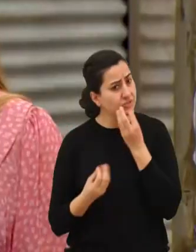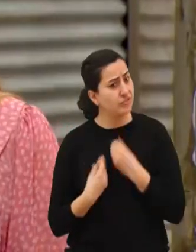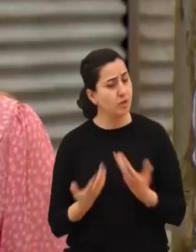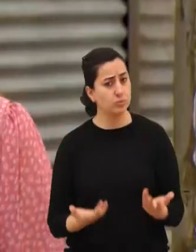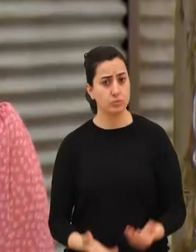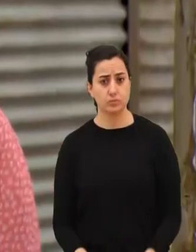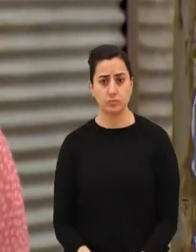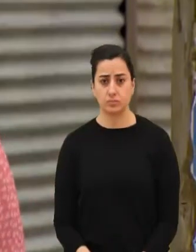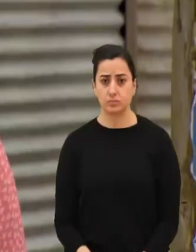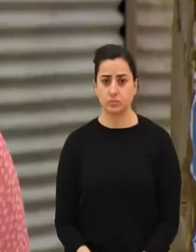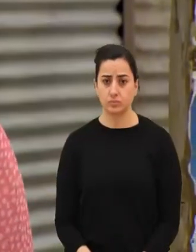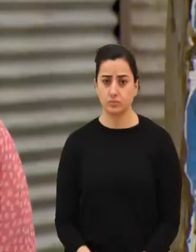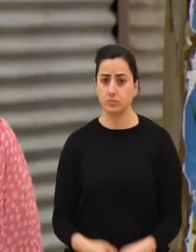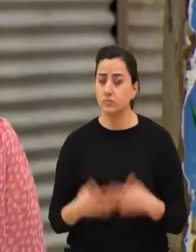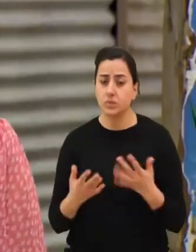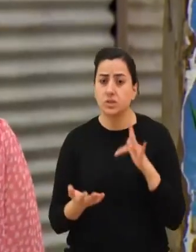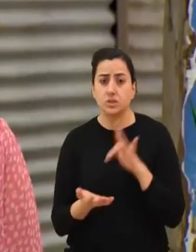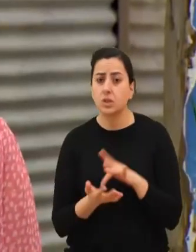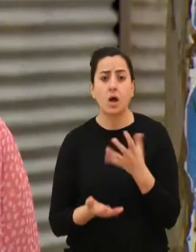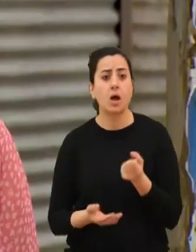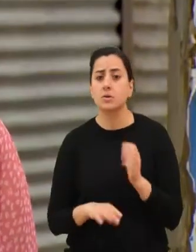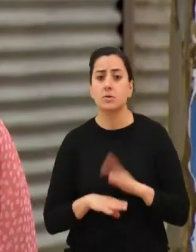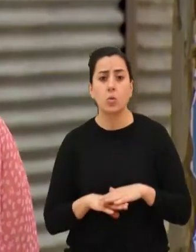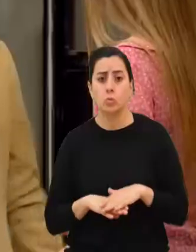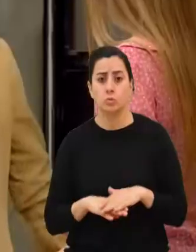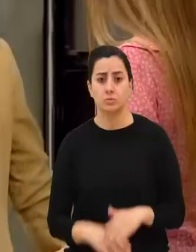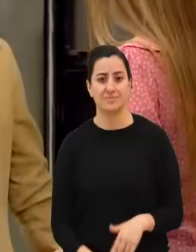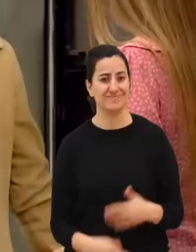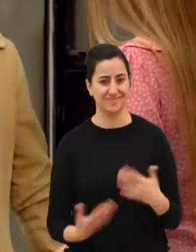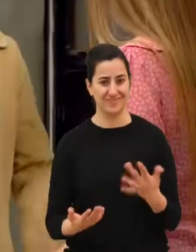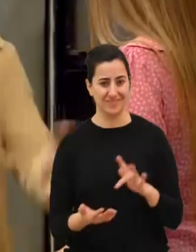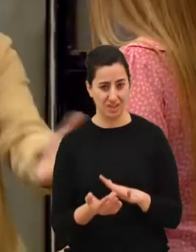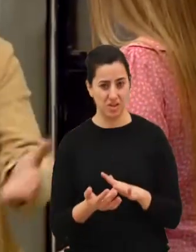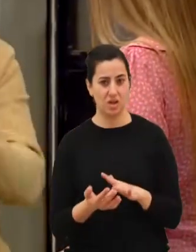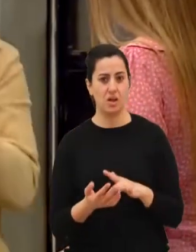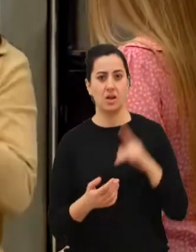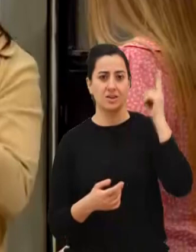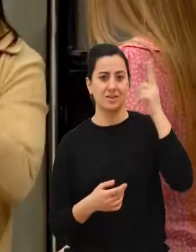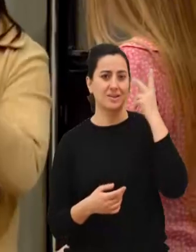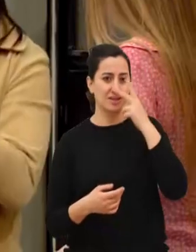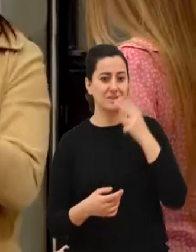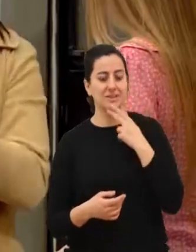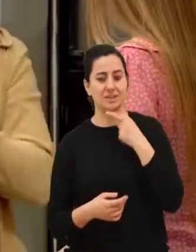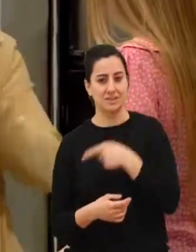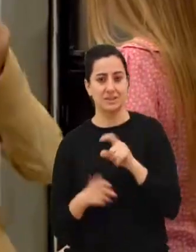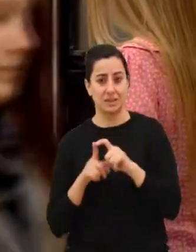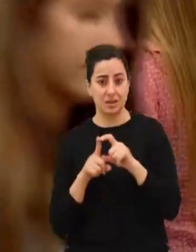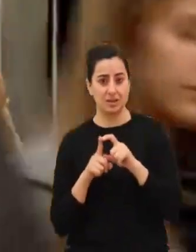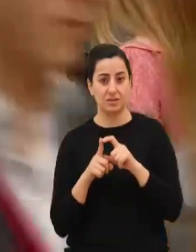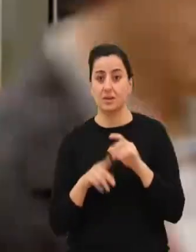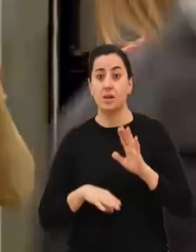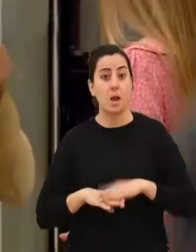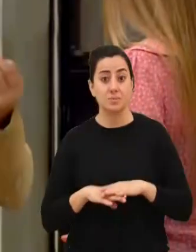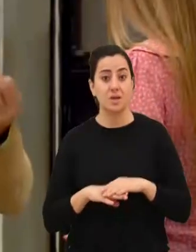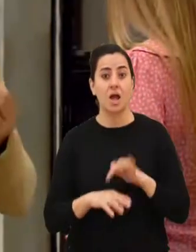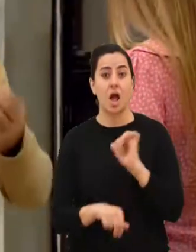ya. Peki ceza alırsa ne olacakmış? Nasıl ne olacak ya? Nurten abla teyzenin kızı. Dilek. Ne yapacak